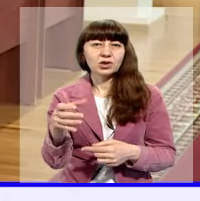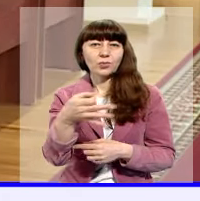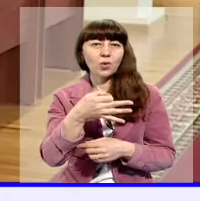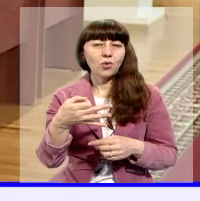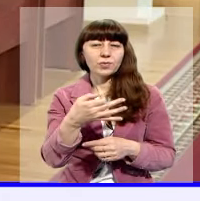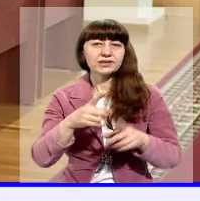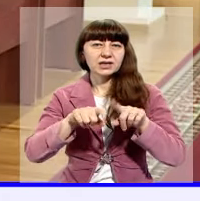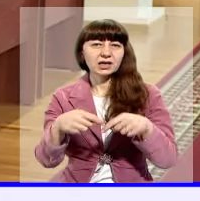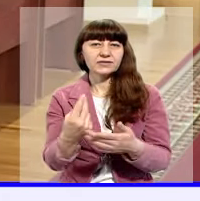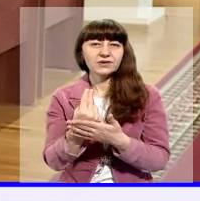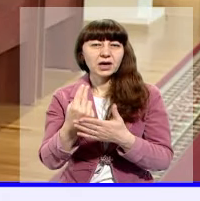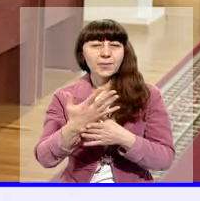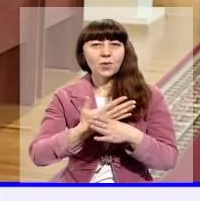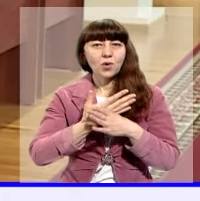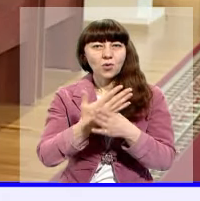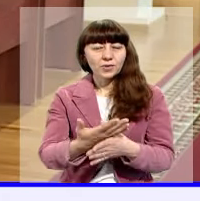саны